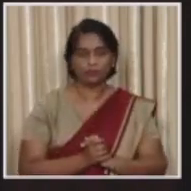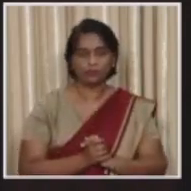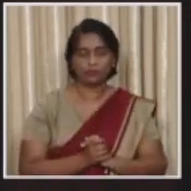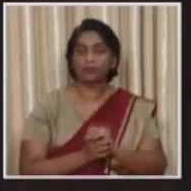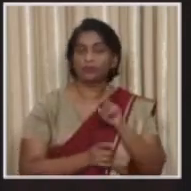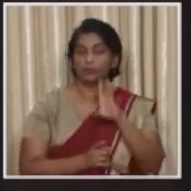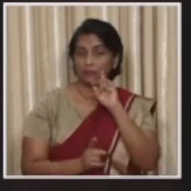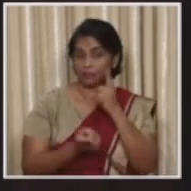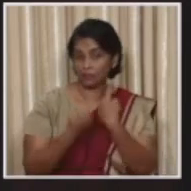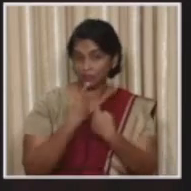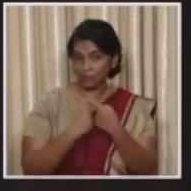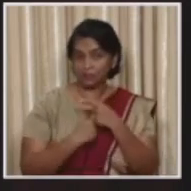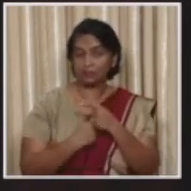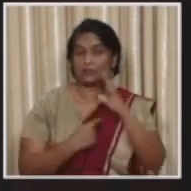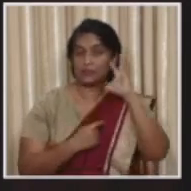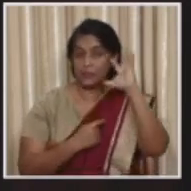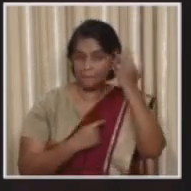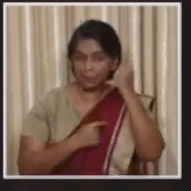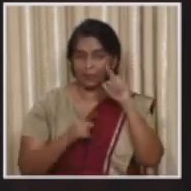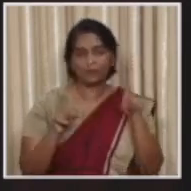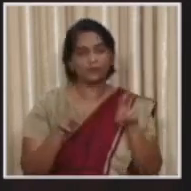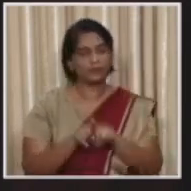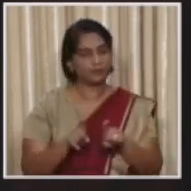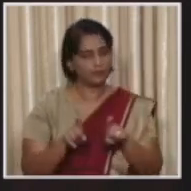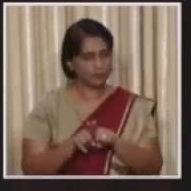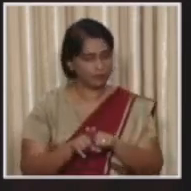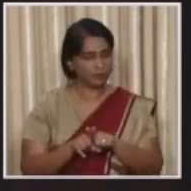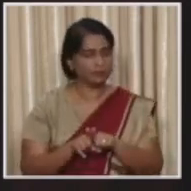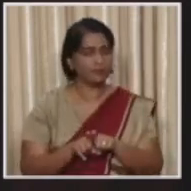මේ විශ්ලේෂණවල ප්‍රතිඵලයක් විදිහට